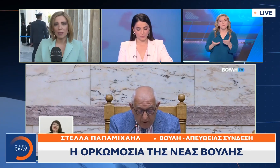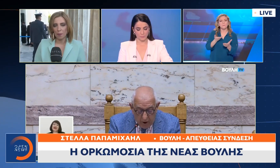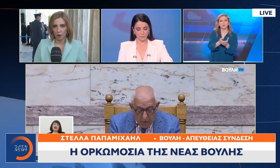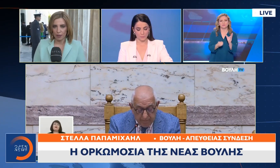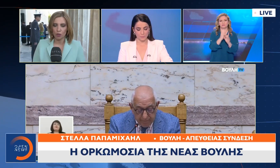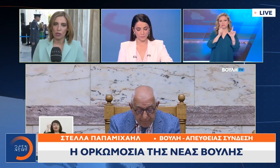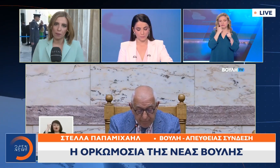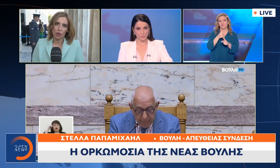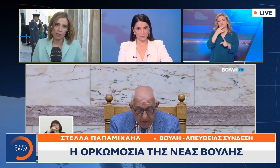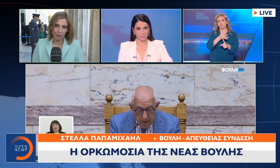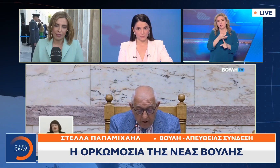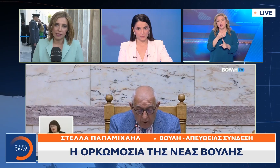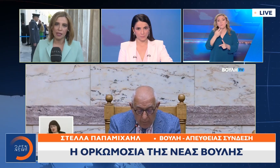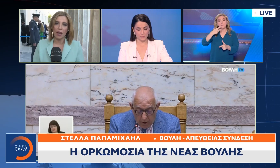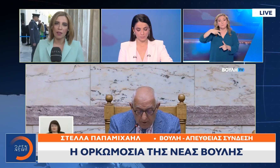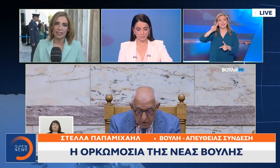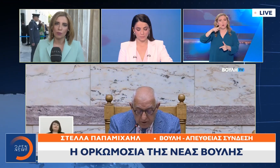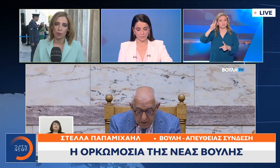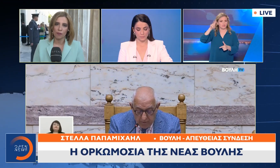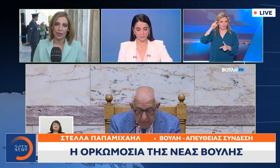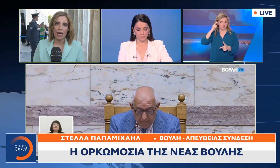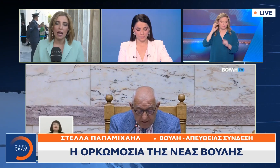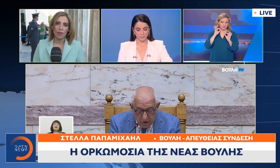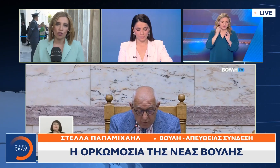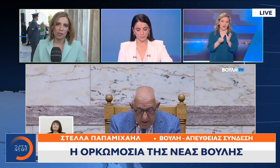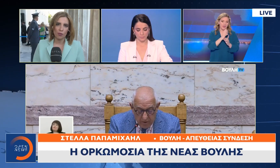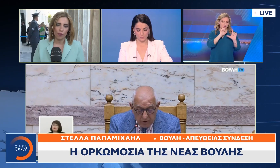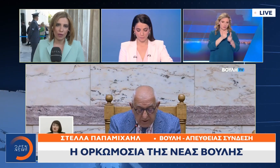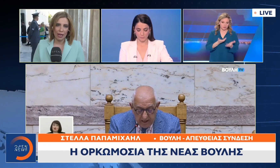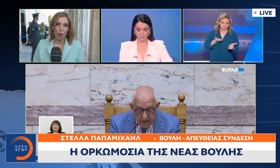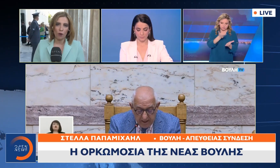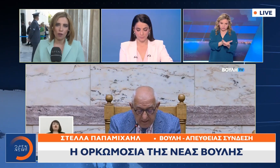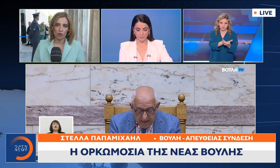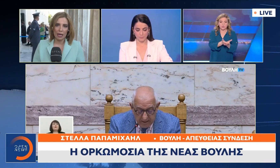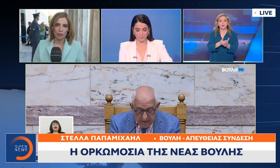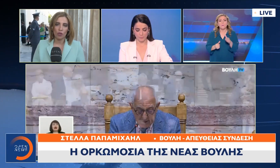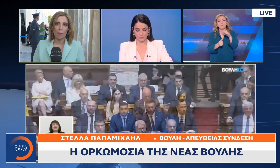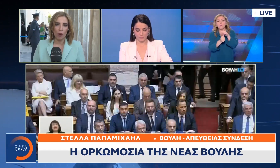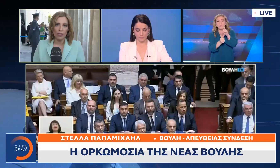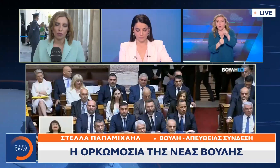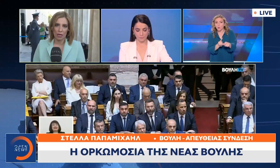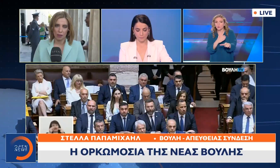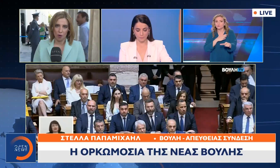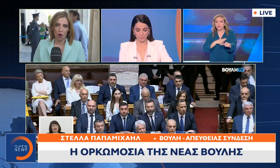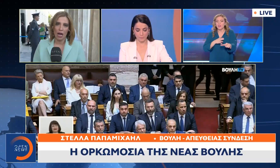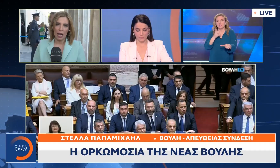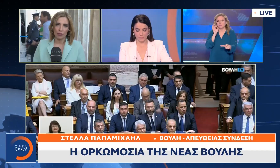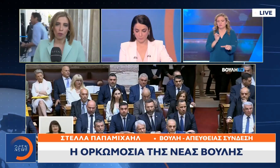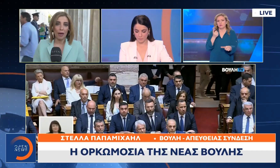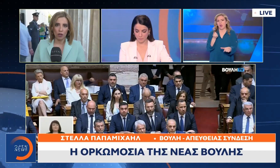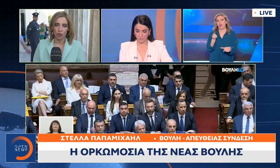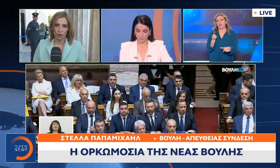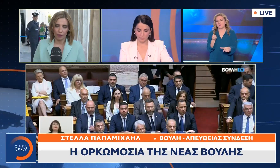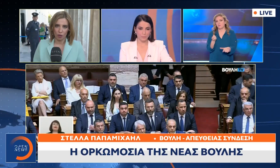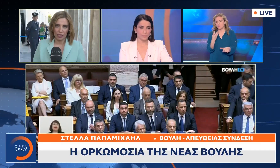Δημοκρατίας, η οποία προφανώς θα πλειοψηφίσει, θα έχει την πλειοψηφία, διότι στην ψηφοφορία ο Πρόεδρος θέλει τον απόλυτο αριθμό